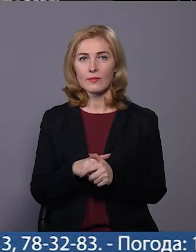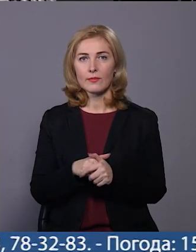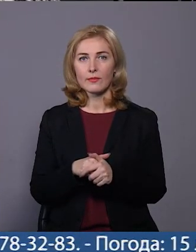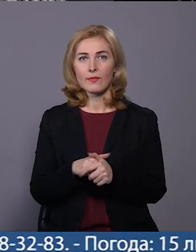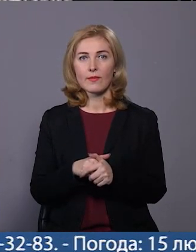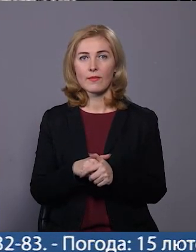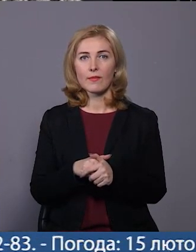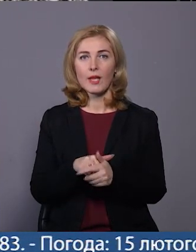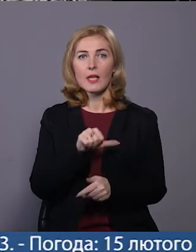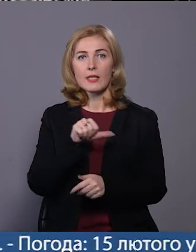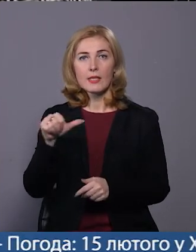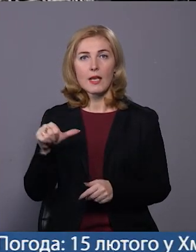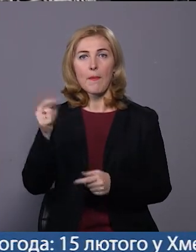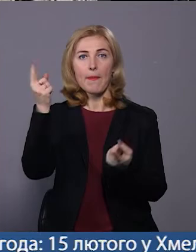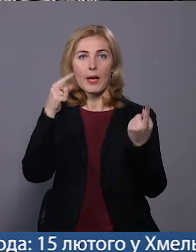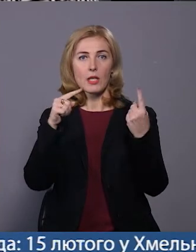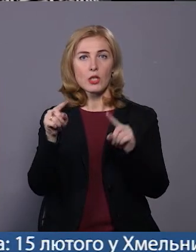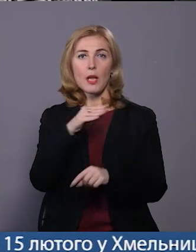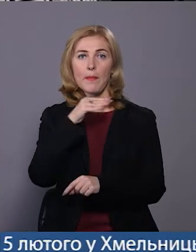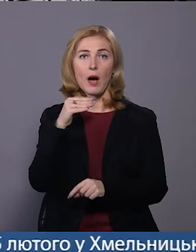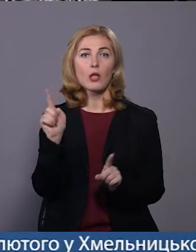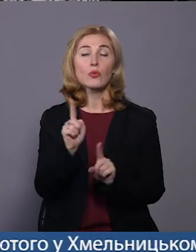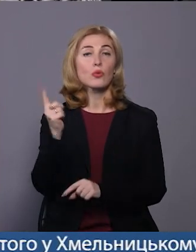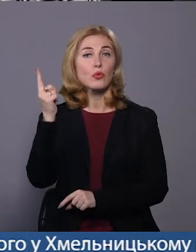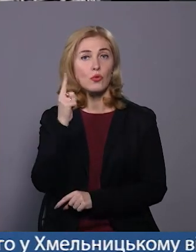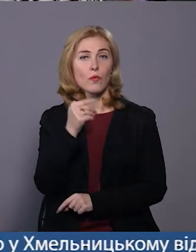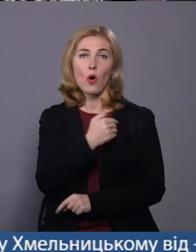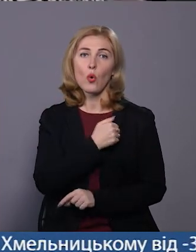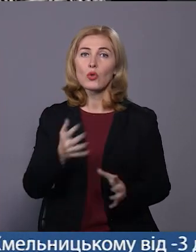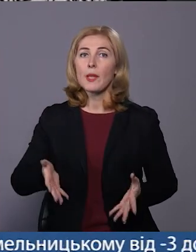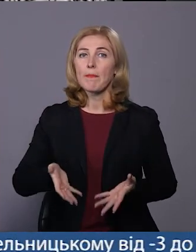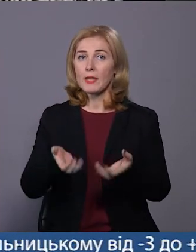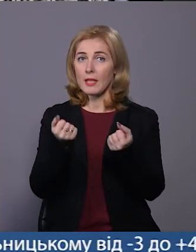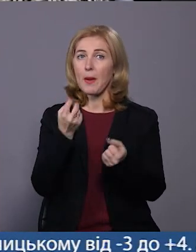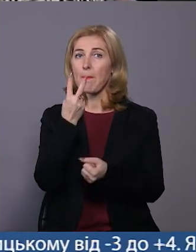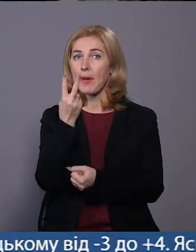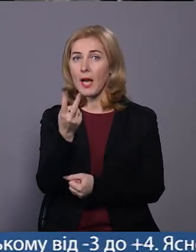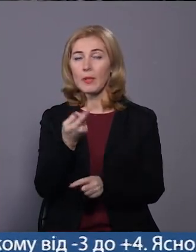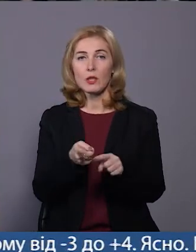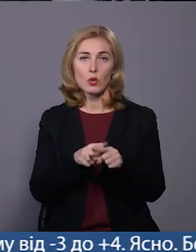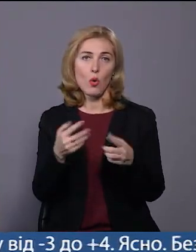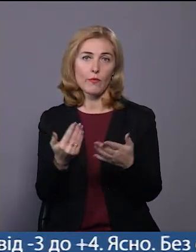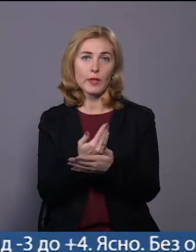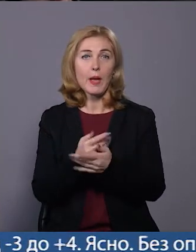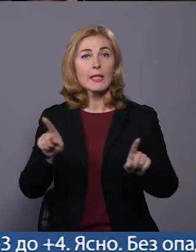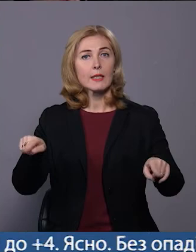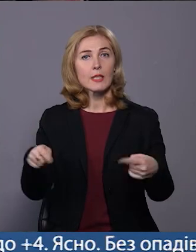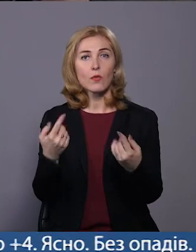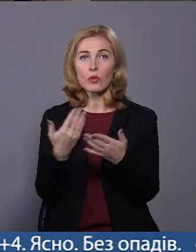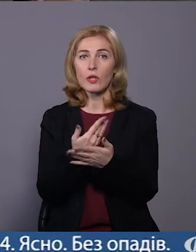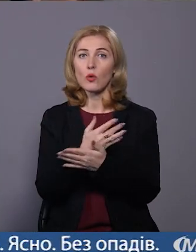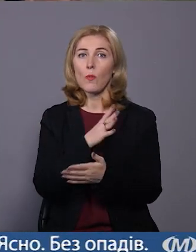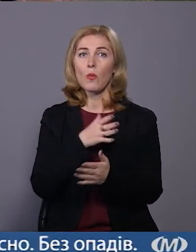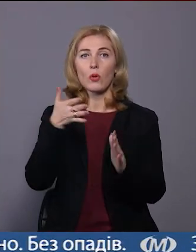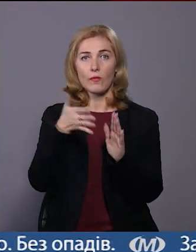персона самого режисера, тобто багато чого про нього чув, хотілося б його підтримати переглядом цього фільму. На створення стрічки було витрачено